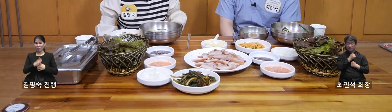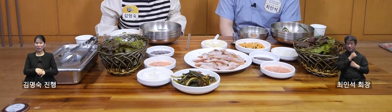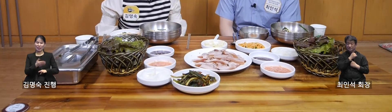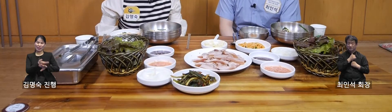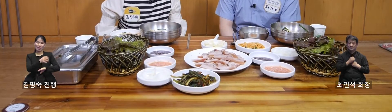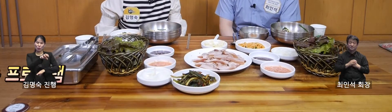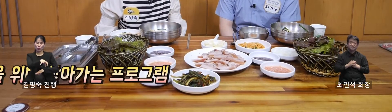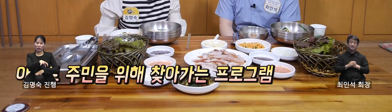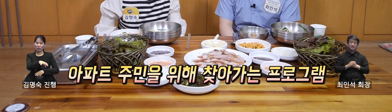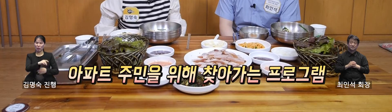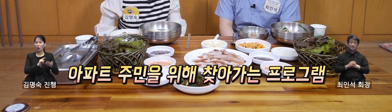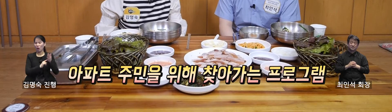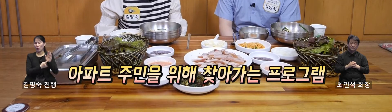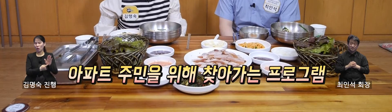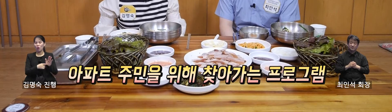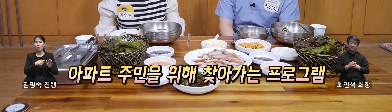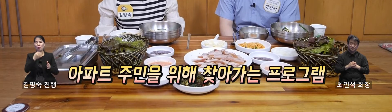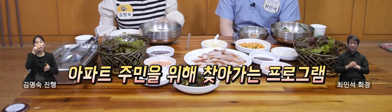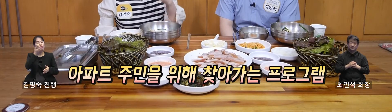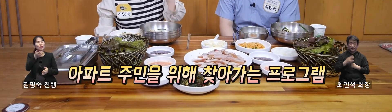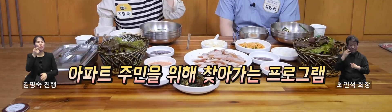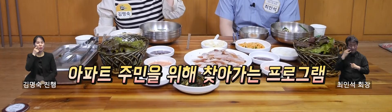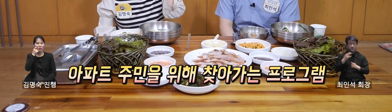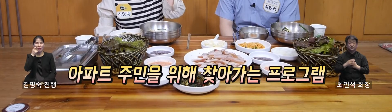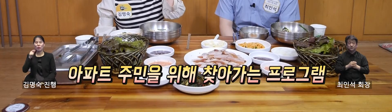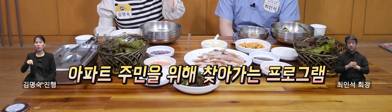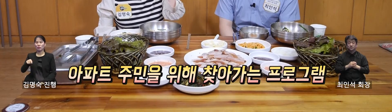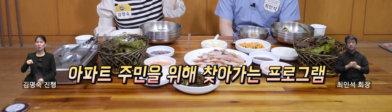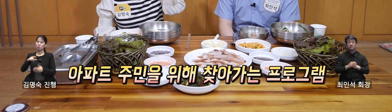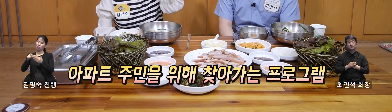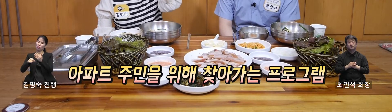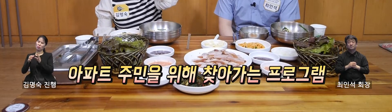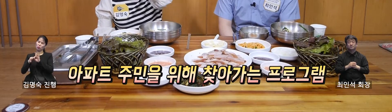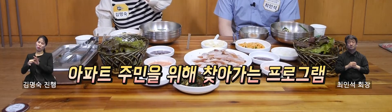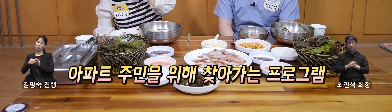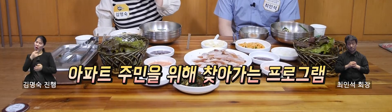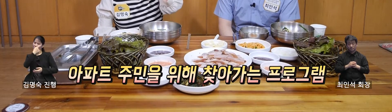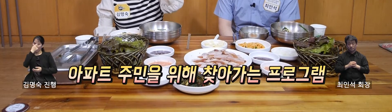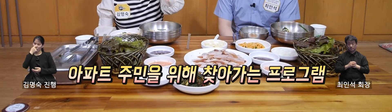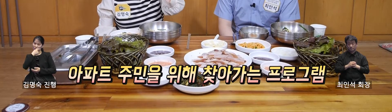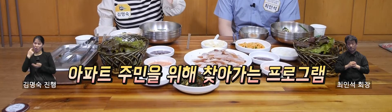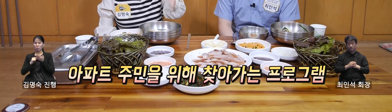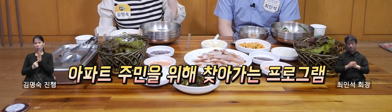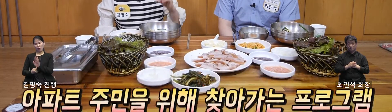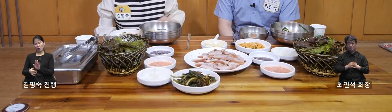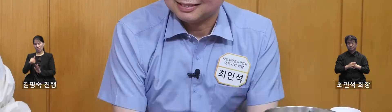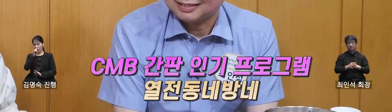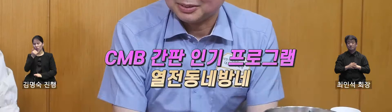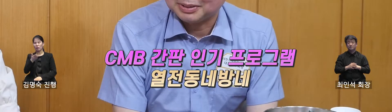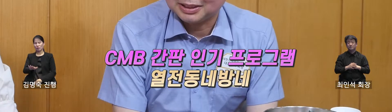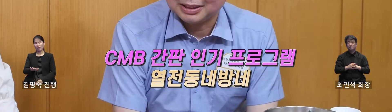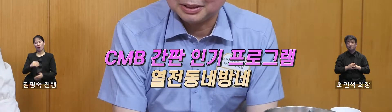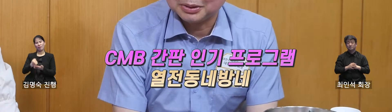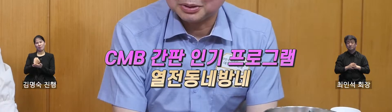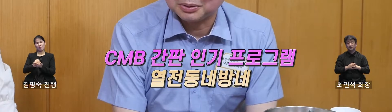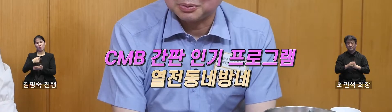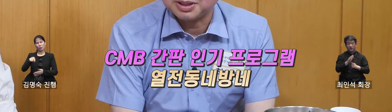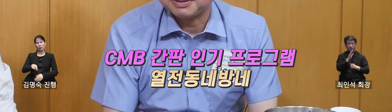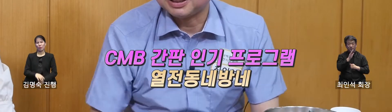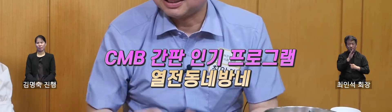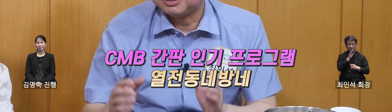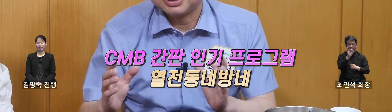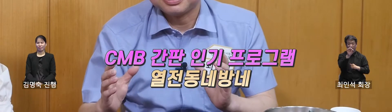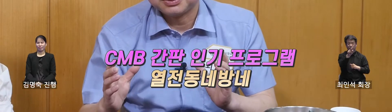데서 선보이지 못하는 끼를 그곳에서 그렇게 발휘하시는데 아, 진짜. 정말 이